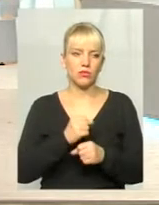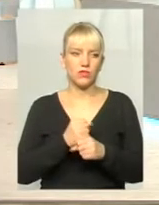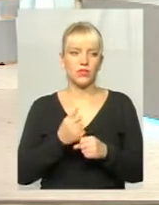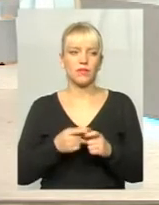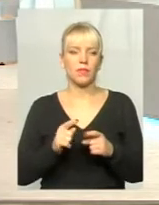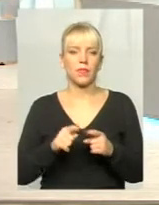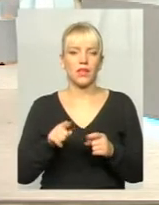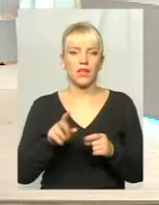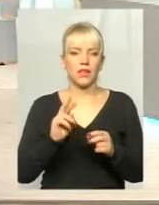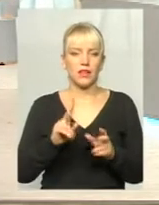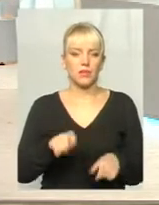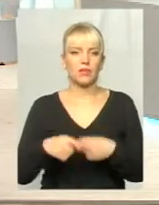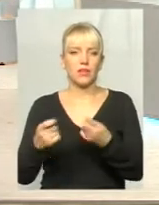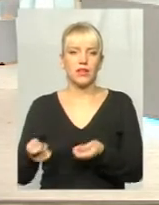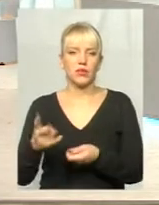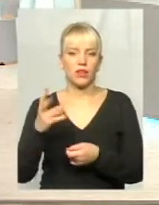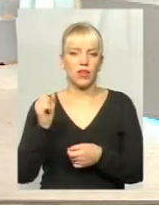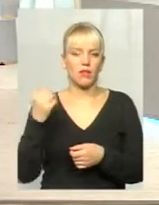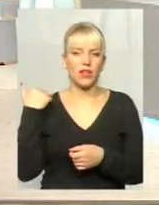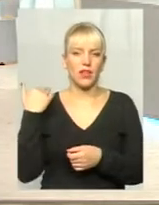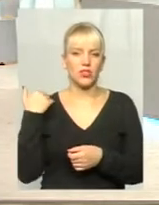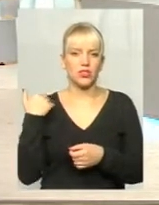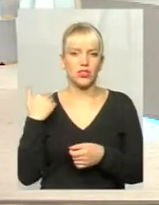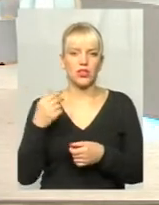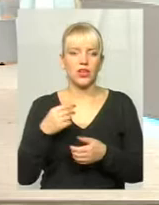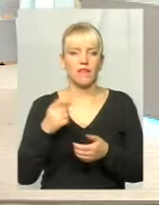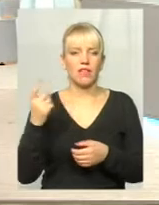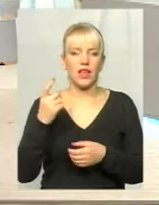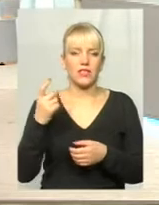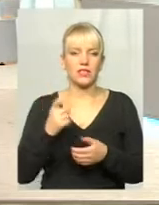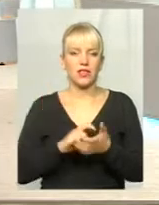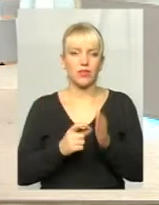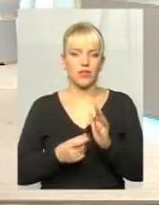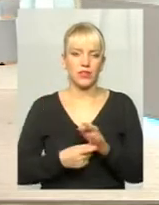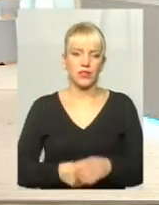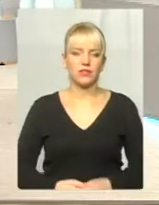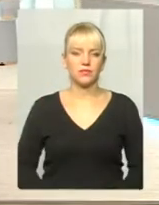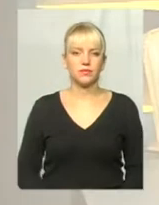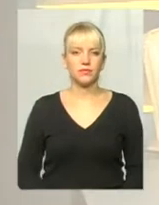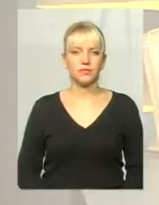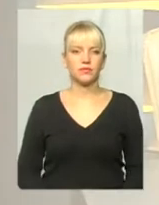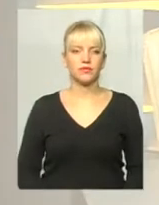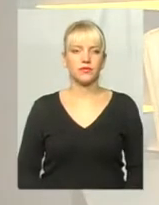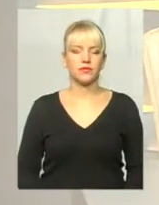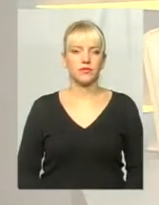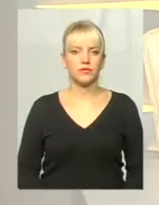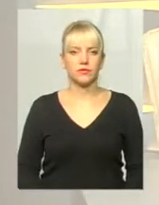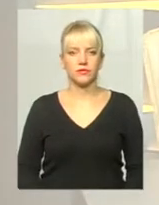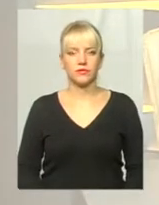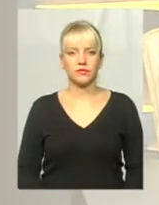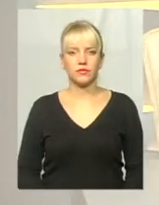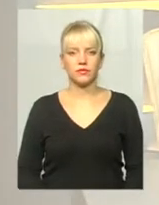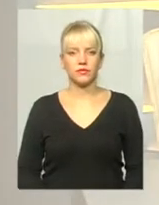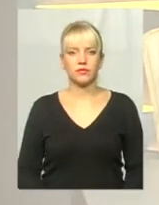скидаються на плечі вже інвесторів і власників житла. Так. Про це далі поговоримо. Насамперед дзвінки. Слухаємо вас. Говоріть, будь ласка.